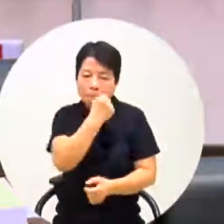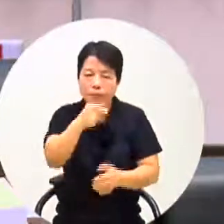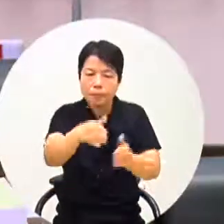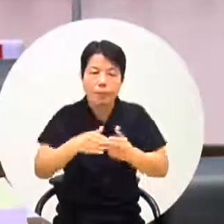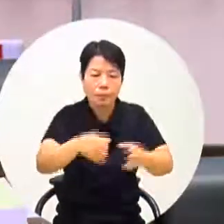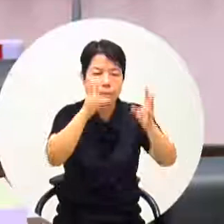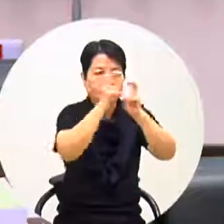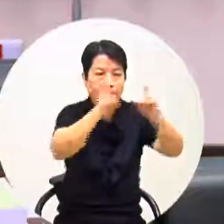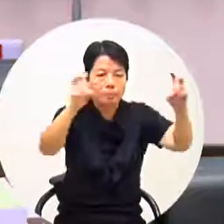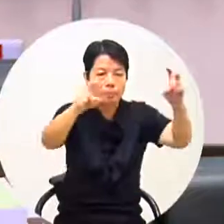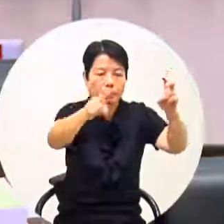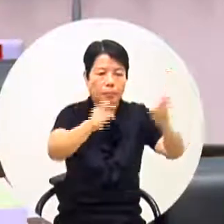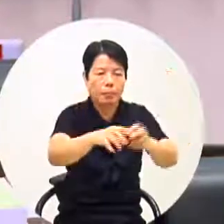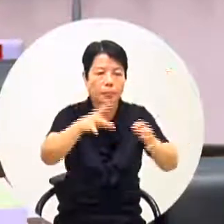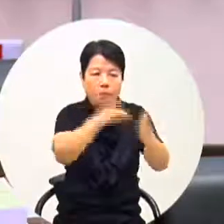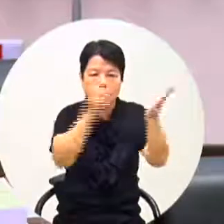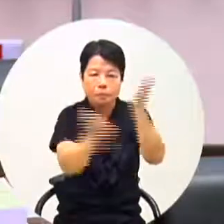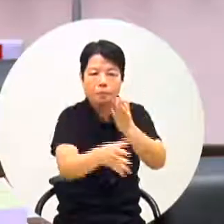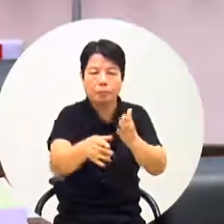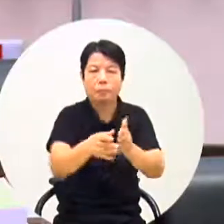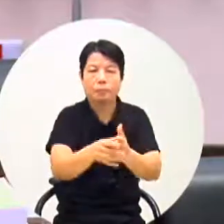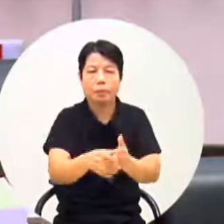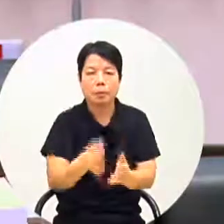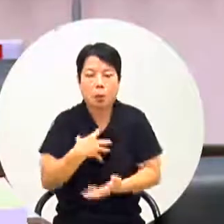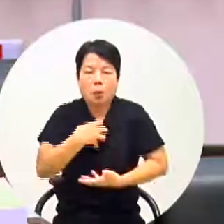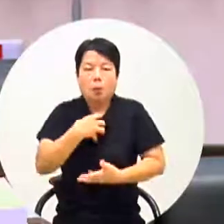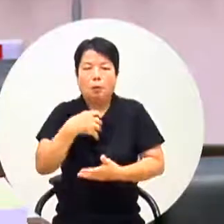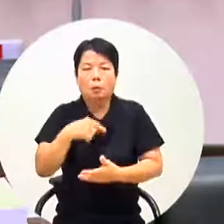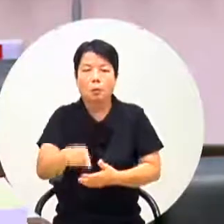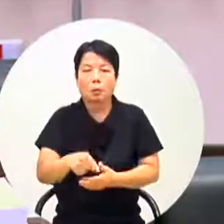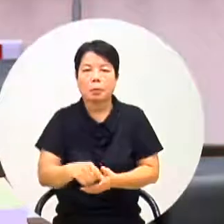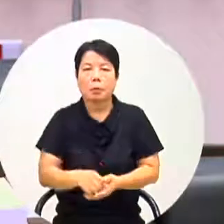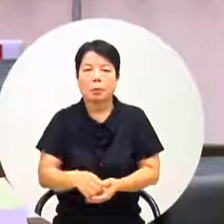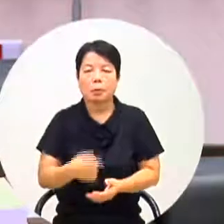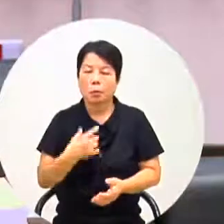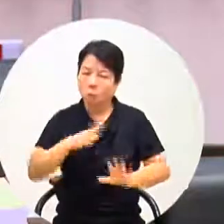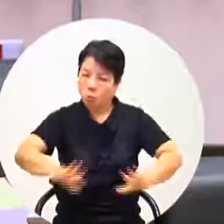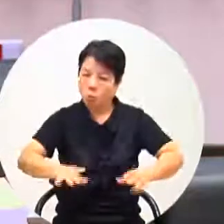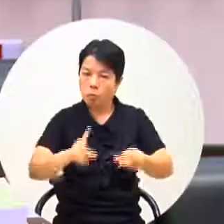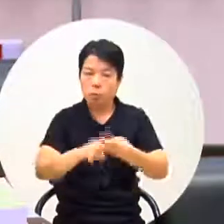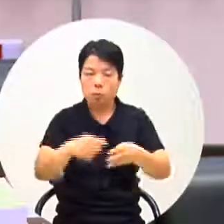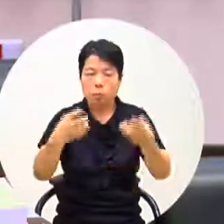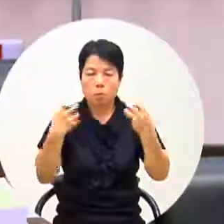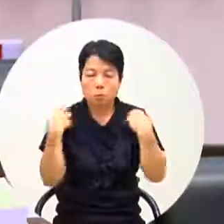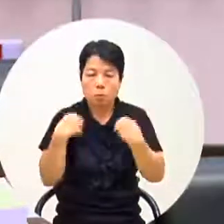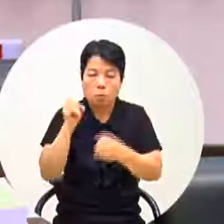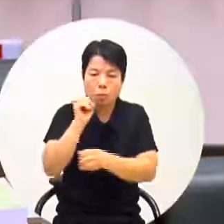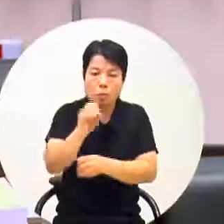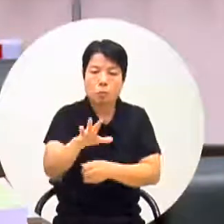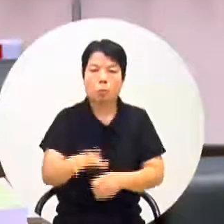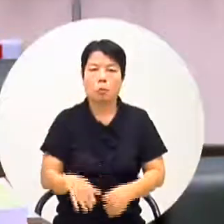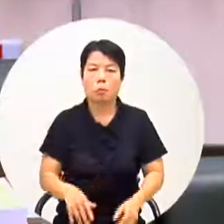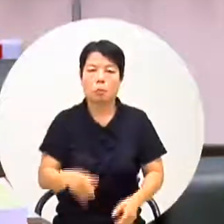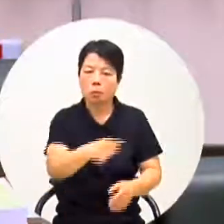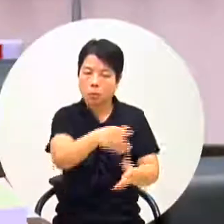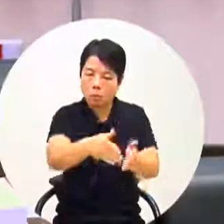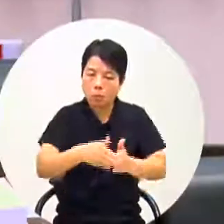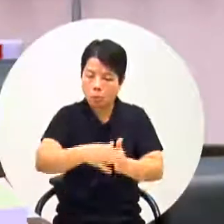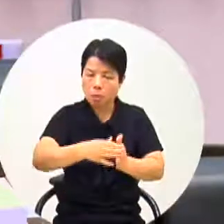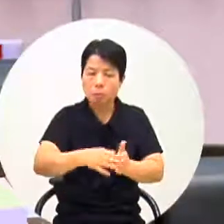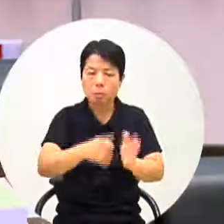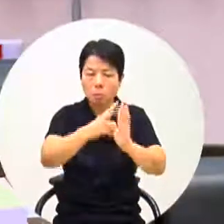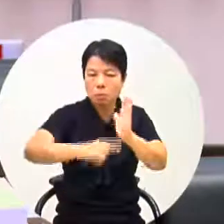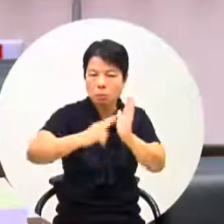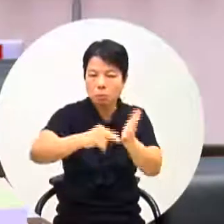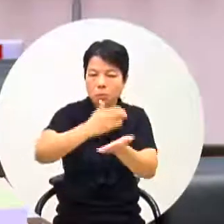我一听吓了一跳。所以我在这里很正式的跟主委 这个主委，请你澄清说明一下，是不